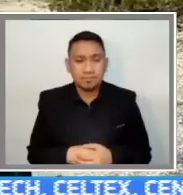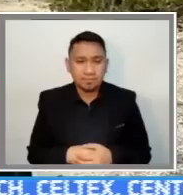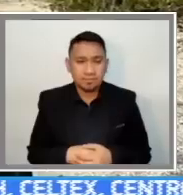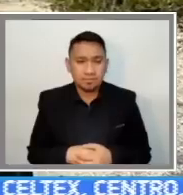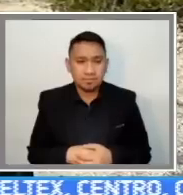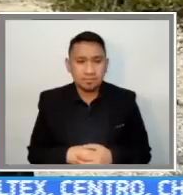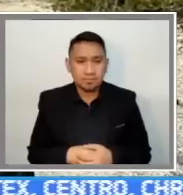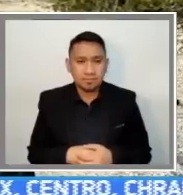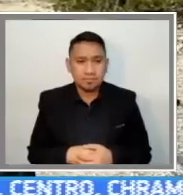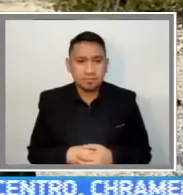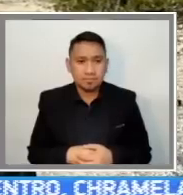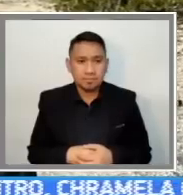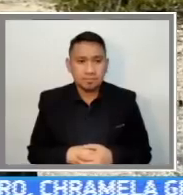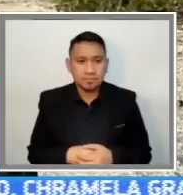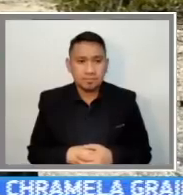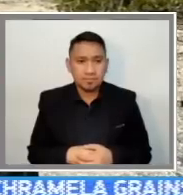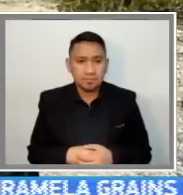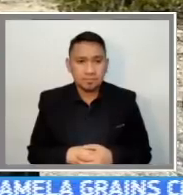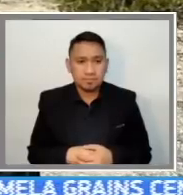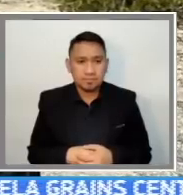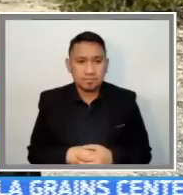yung mga survivors ay